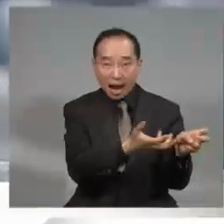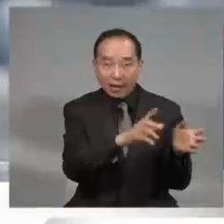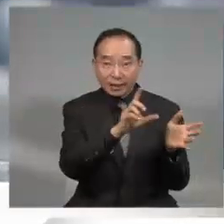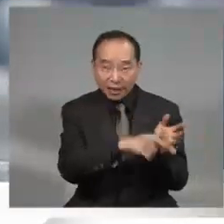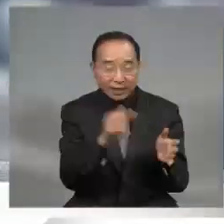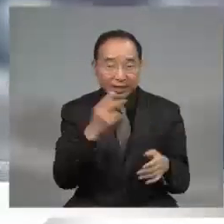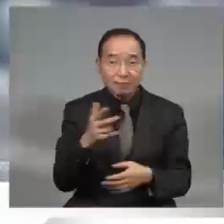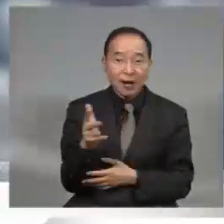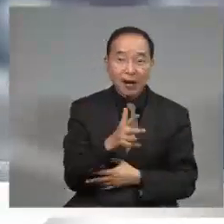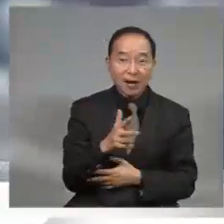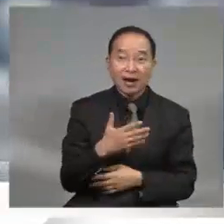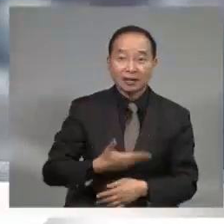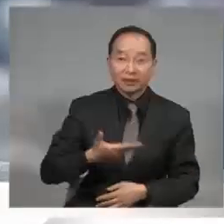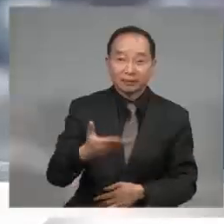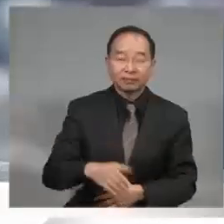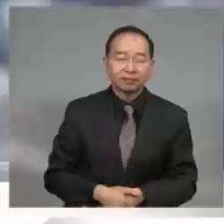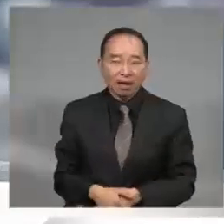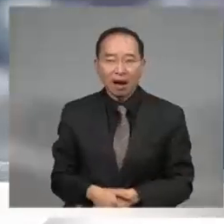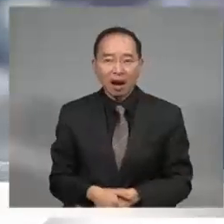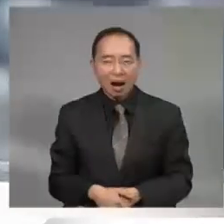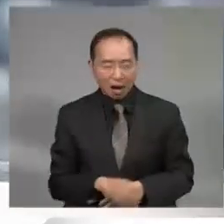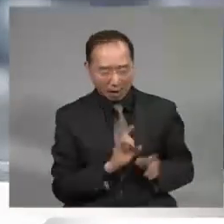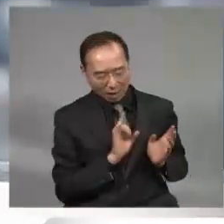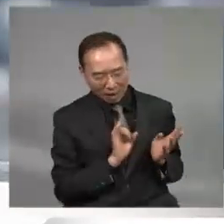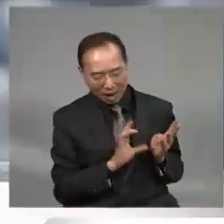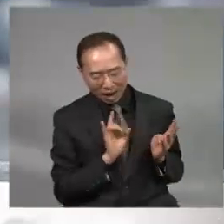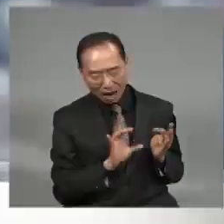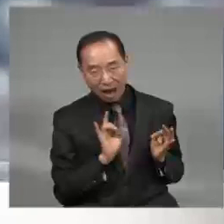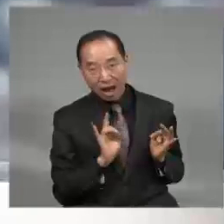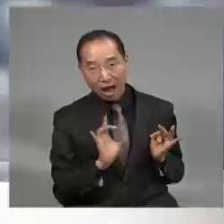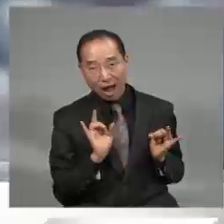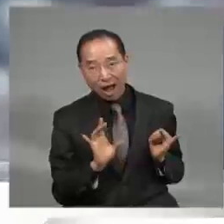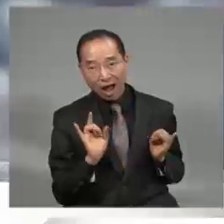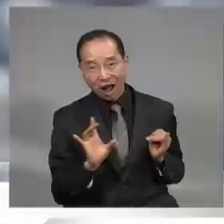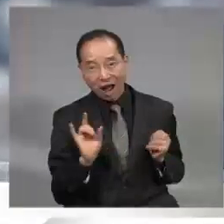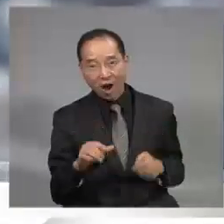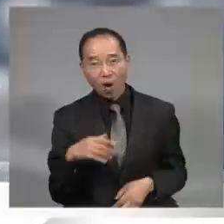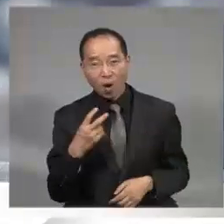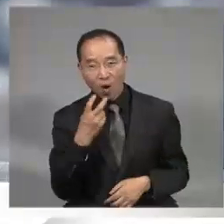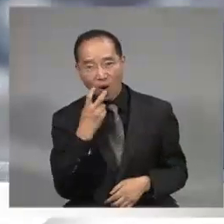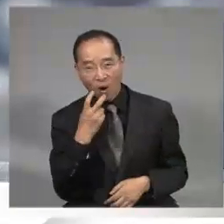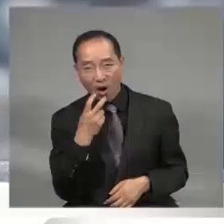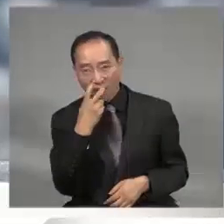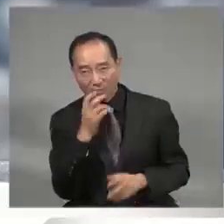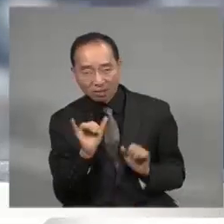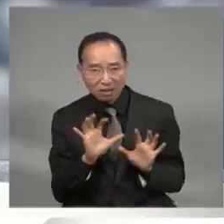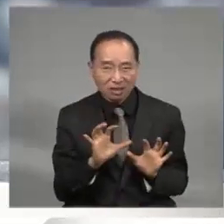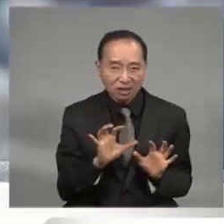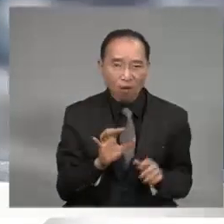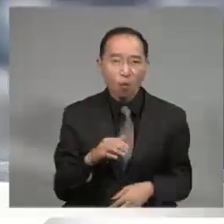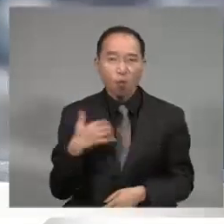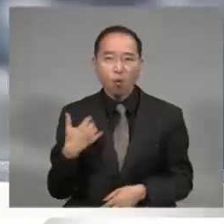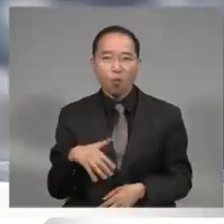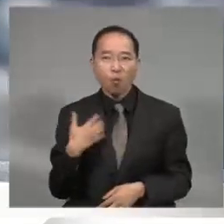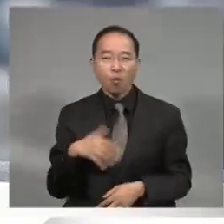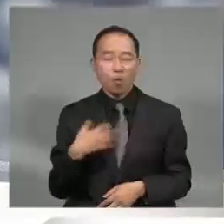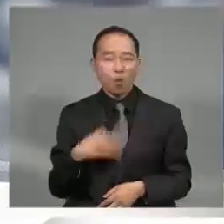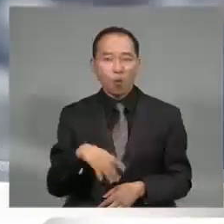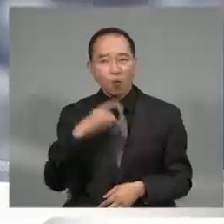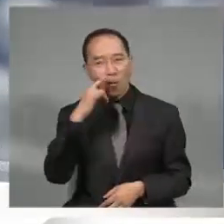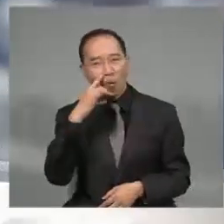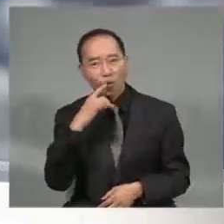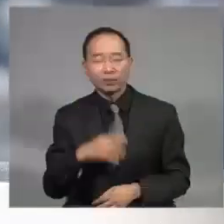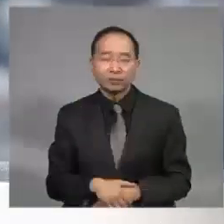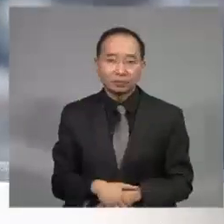해드리고 이렇게 하나하나 이 절차를 지켜보는데 굉장히 좀 흥미롭기도 하고 궁금함전도 굉장히 처음 많은